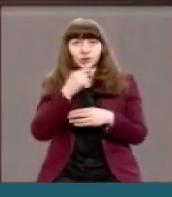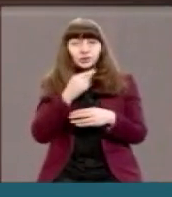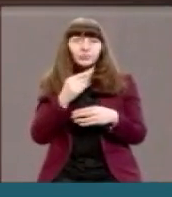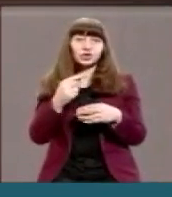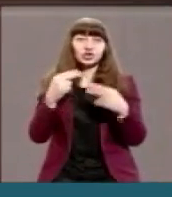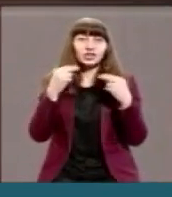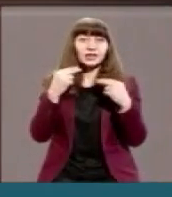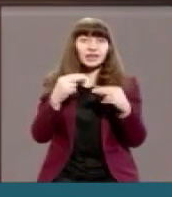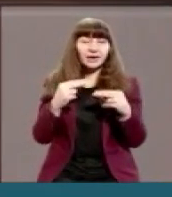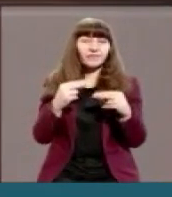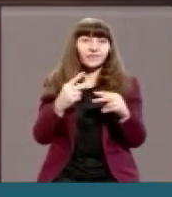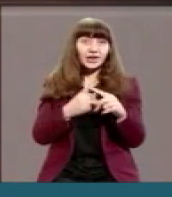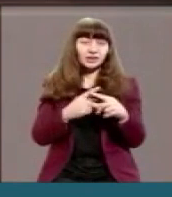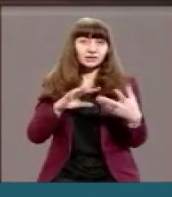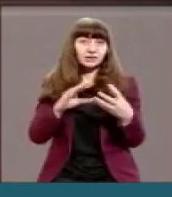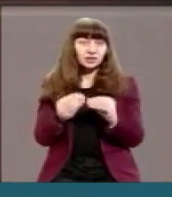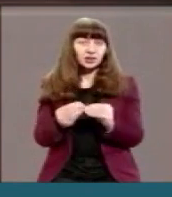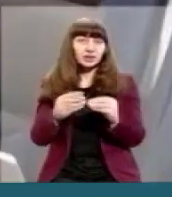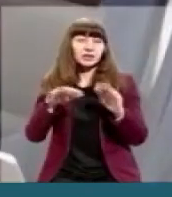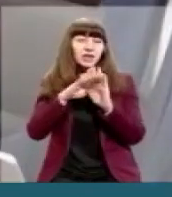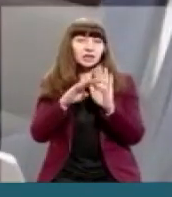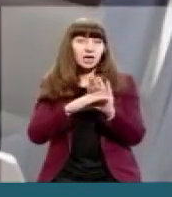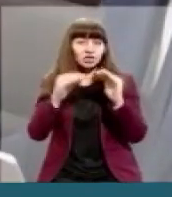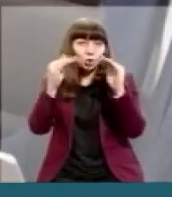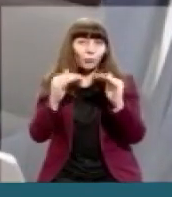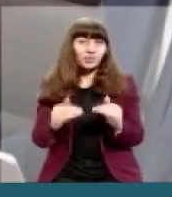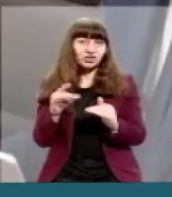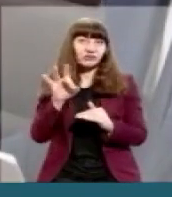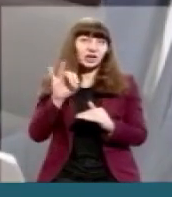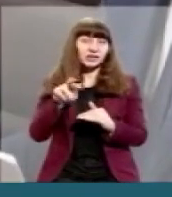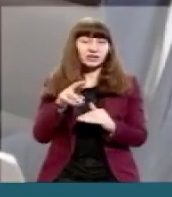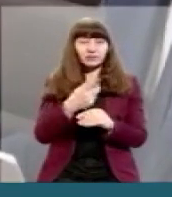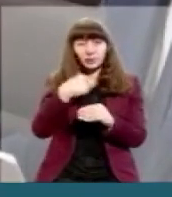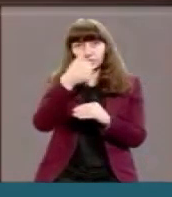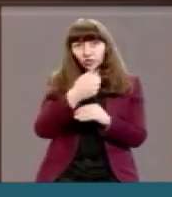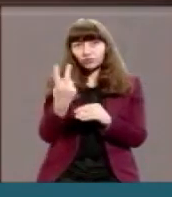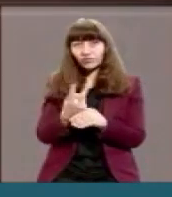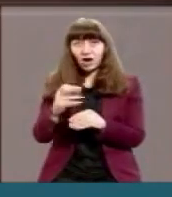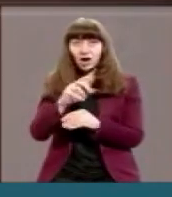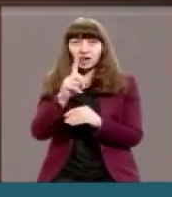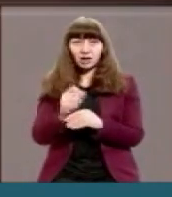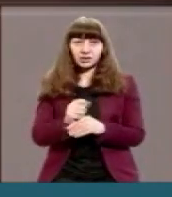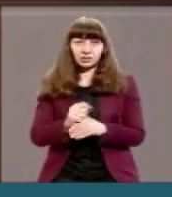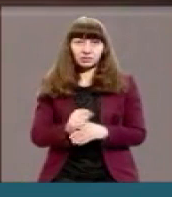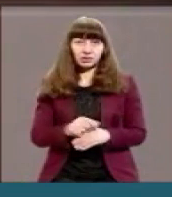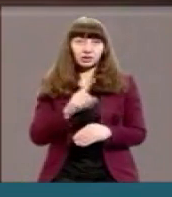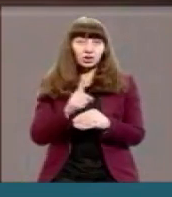экономический эффект. Наша задача – снизить инфляцию в текущем году в 2 раза. Она должна сложиться в